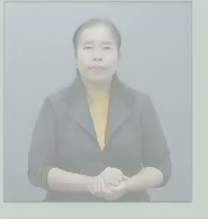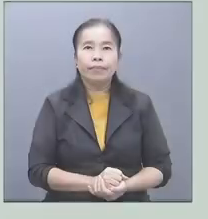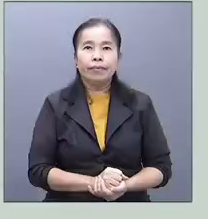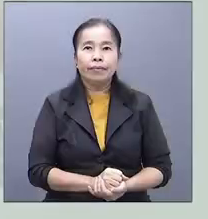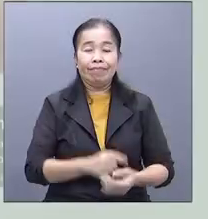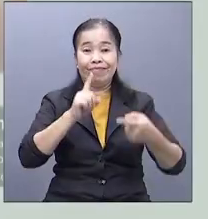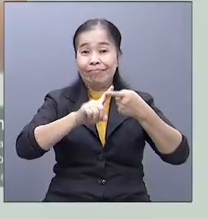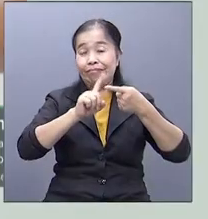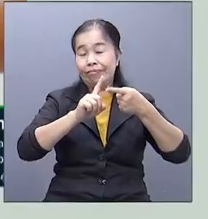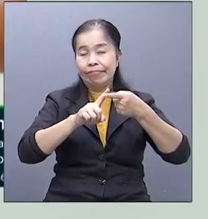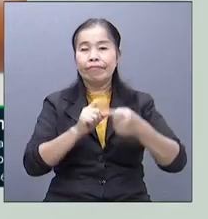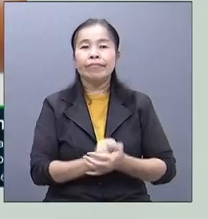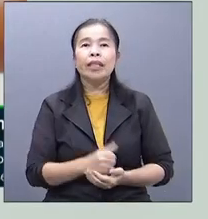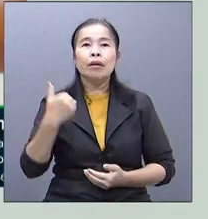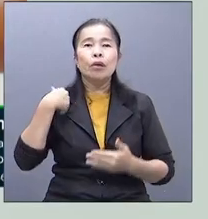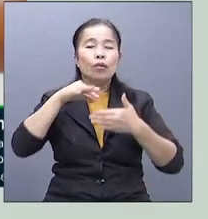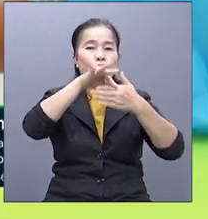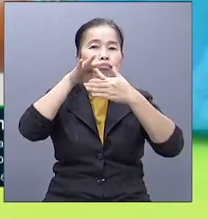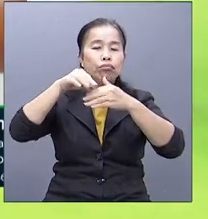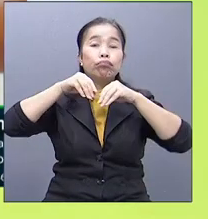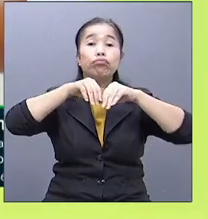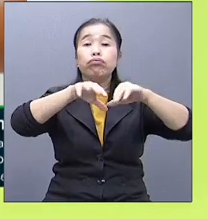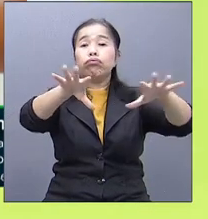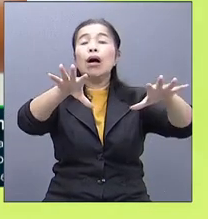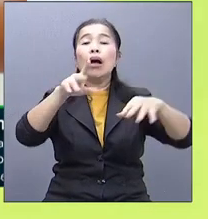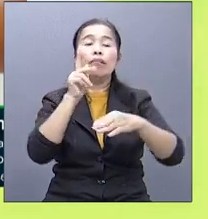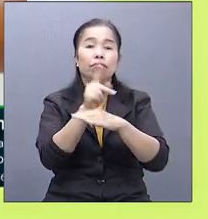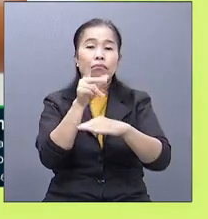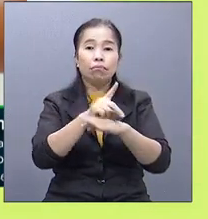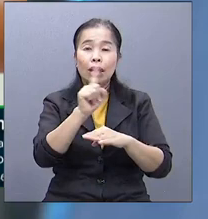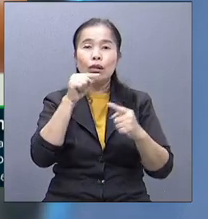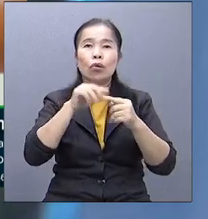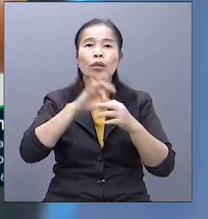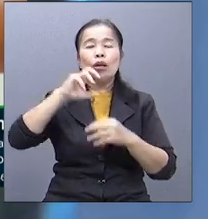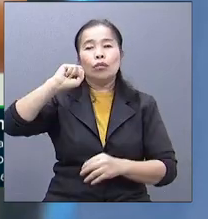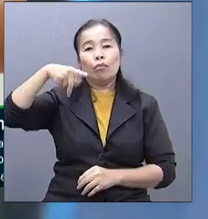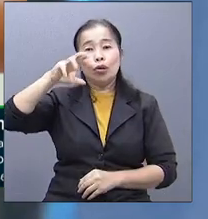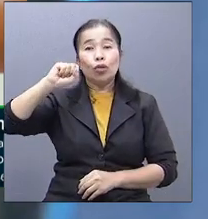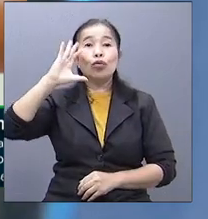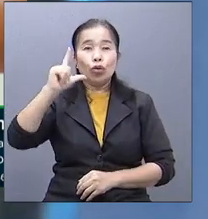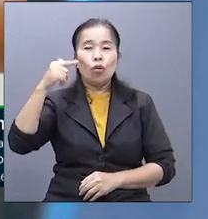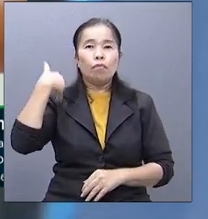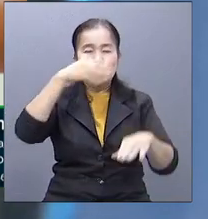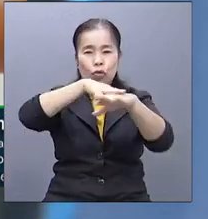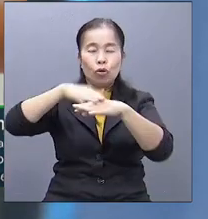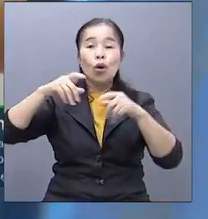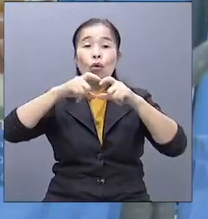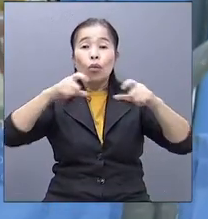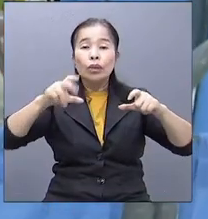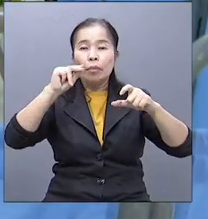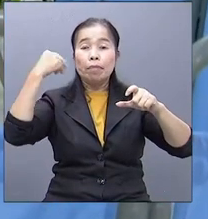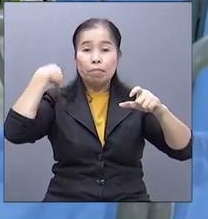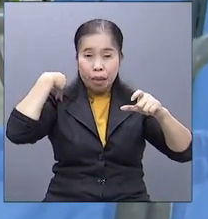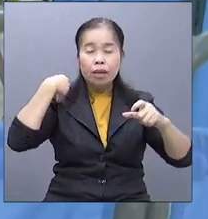ประเด็นแรกค่ะคุณผู้ชมมีการแชร์ข้อมูลในสื่อสังคมออนไลน์เกี่ยวกับสปสชชวนผู้มีสิทธิ์บัตรทอง 7กลุ่มเสี่ยง